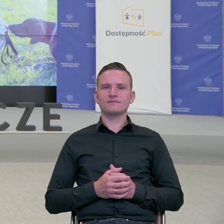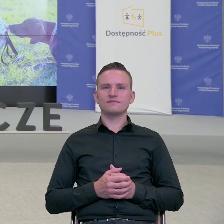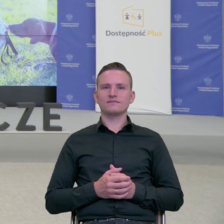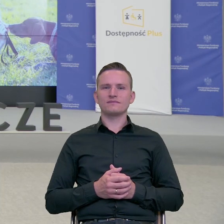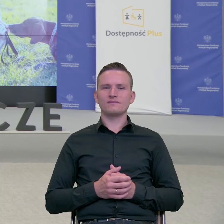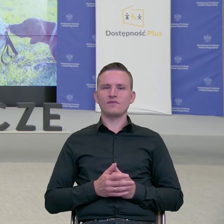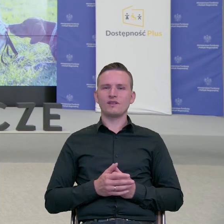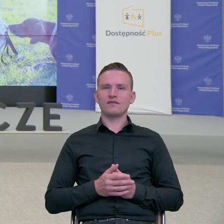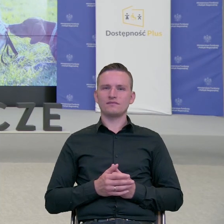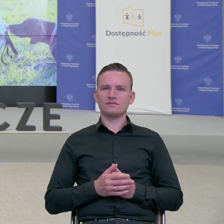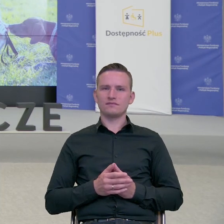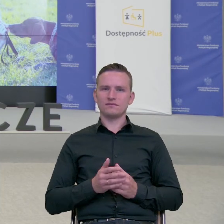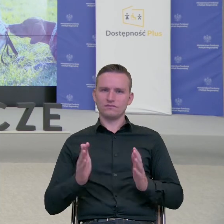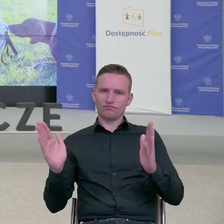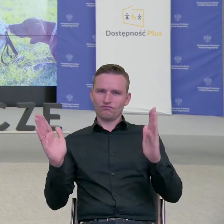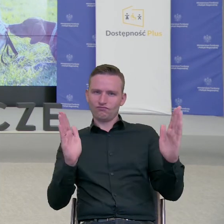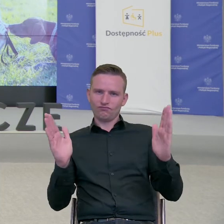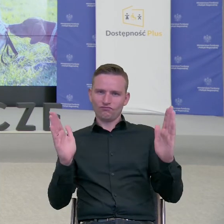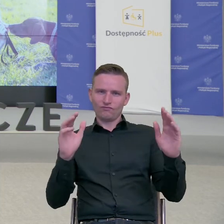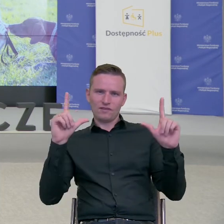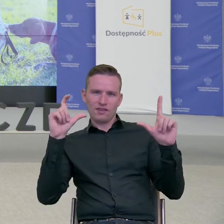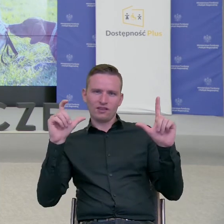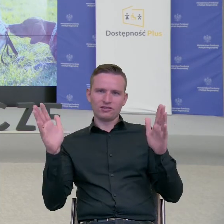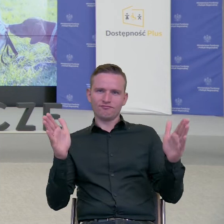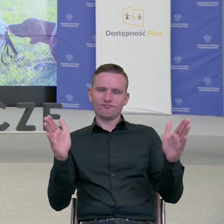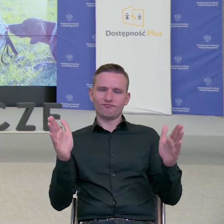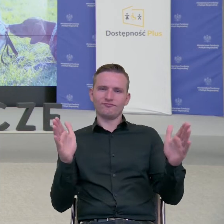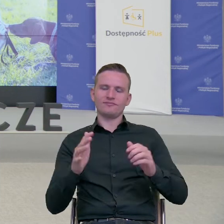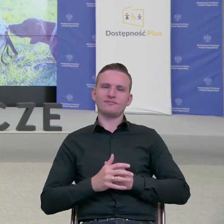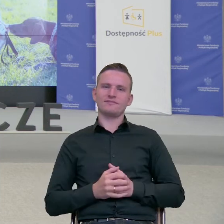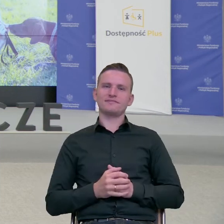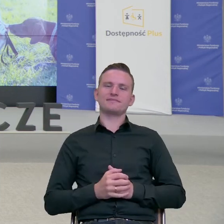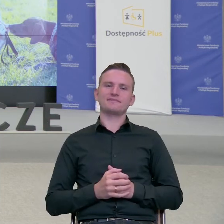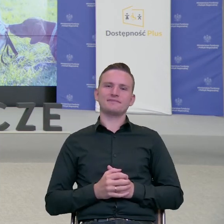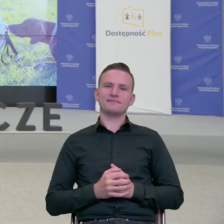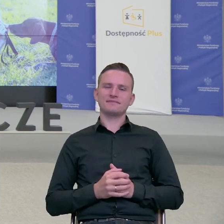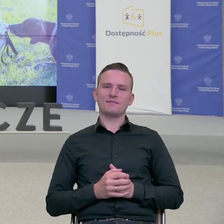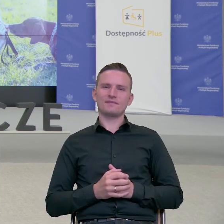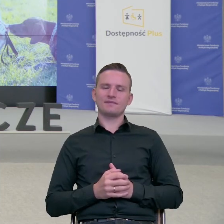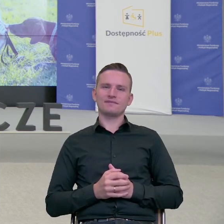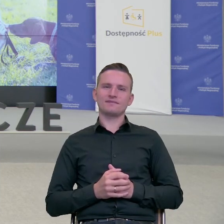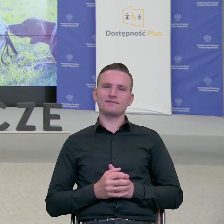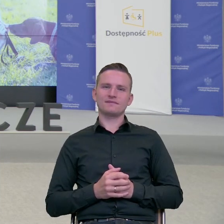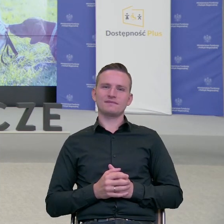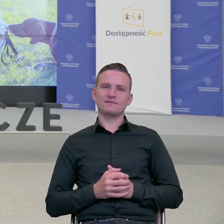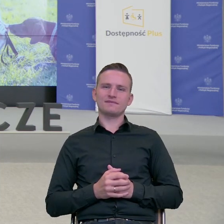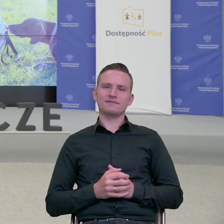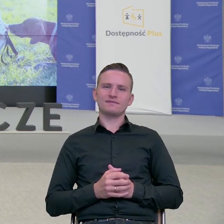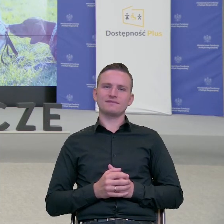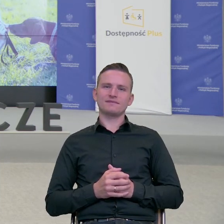Chwila. Dobra. To panowie tu do mnie proszę się przesunąć, żeby nie było, że się nie lubimy. Tak.